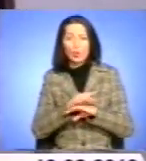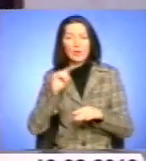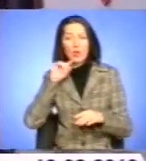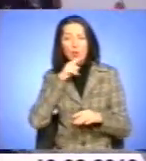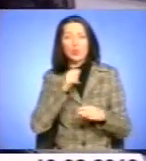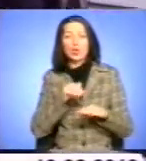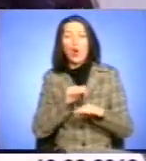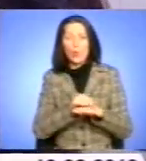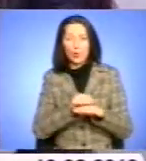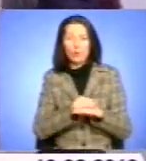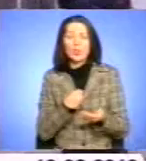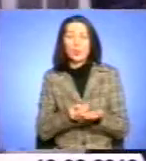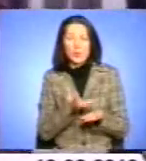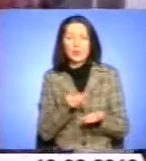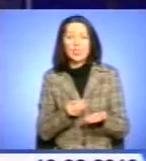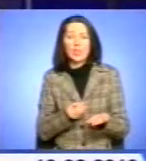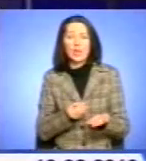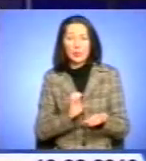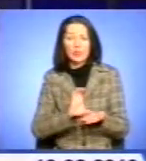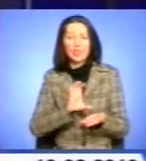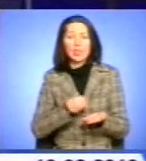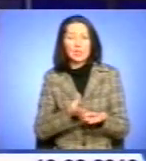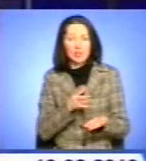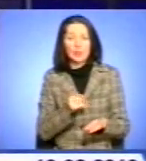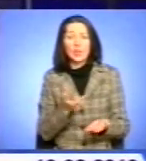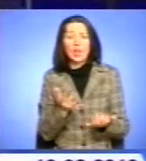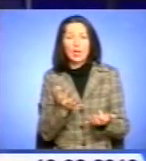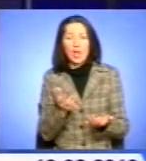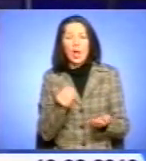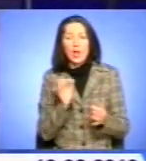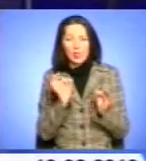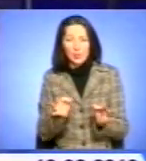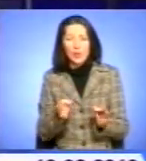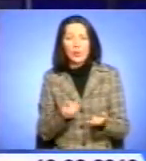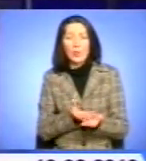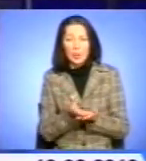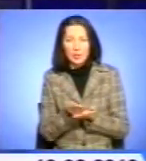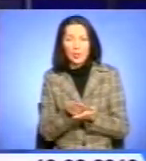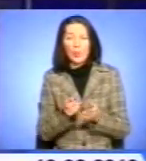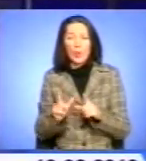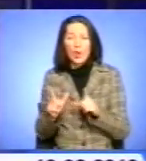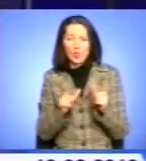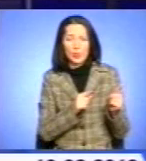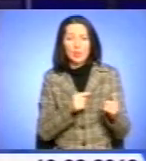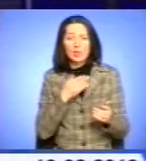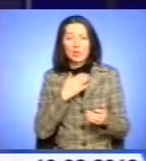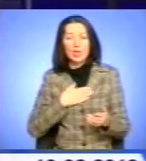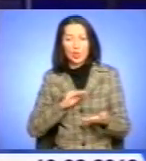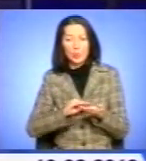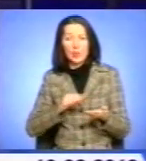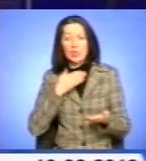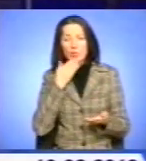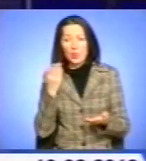обґрунтування підвищення цін. Проте, чи справді платитимемо за проїзд дорожче, наші кореспонденти запитали у голови Тернопільського